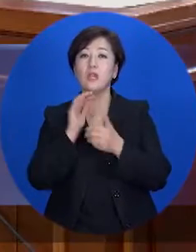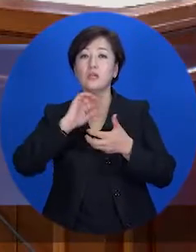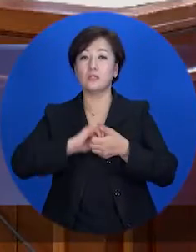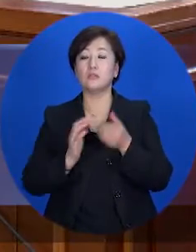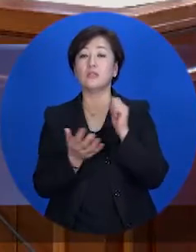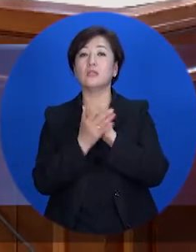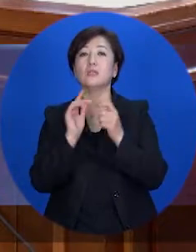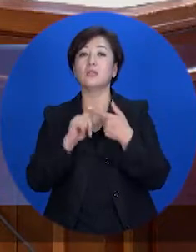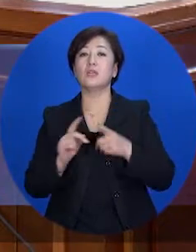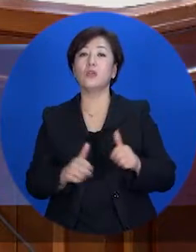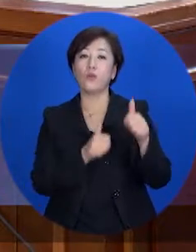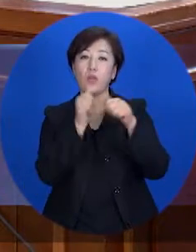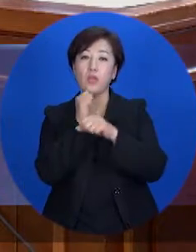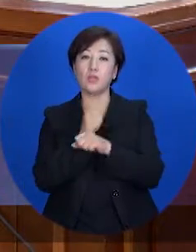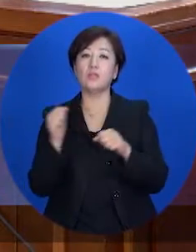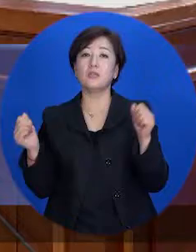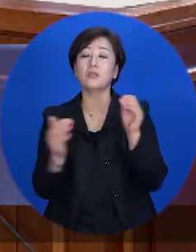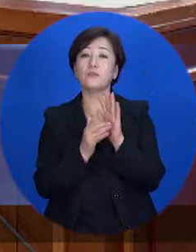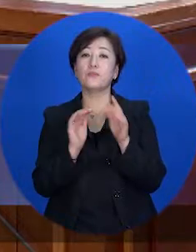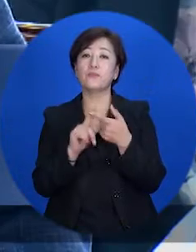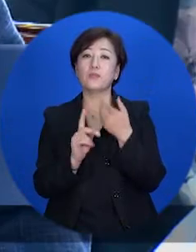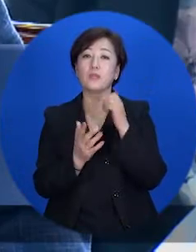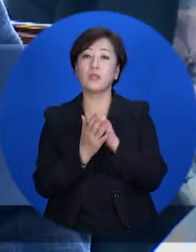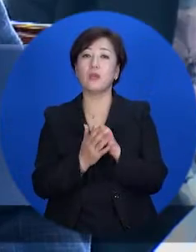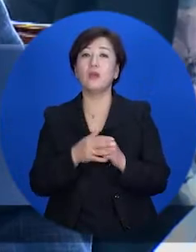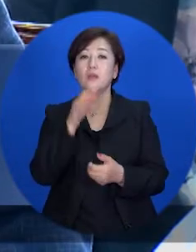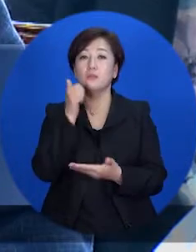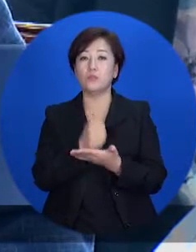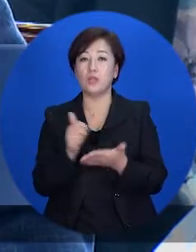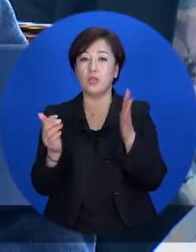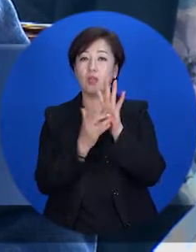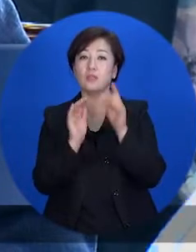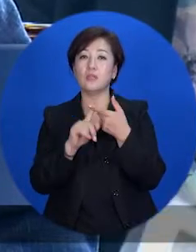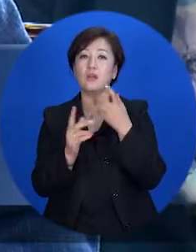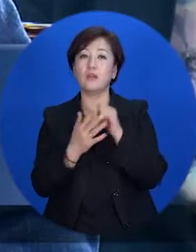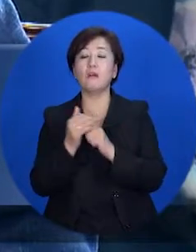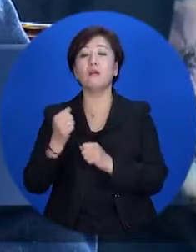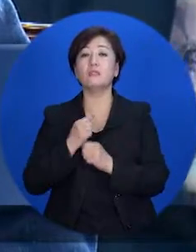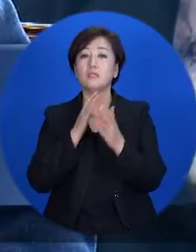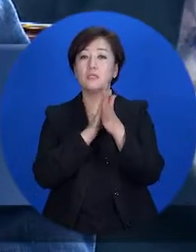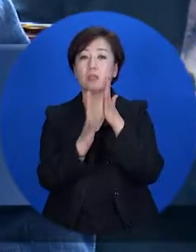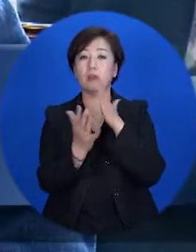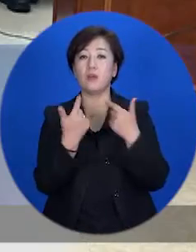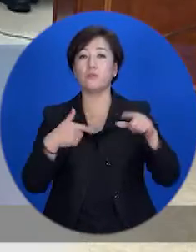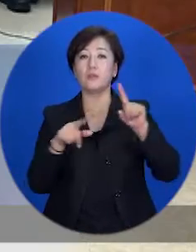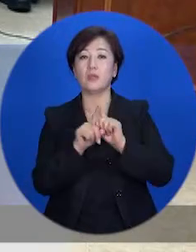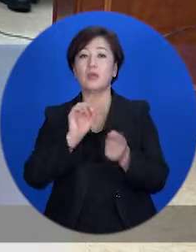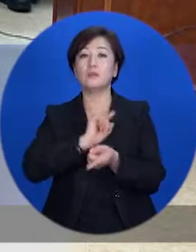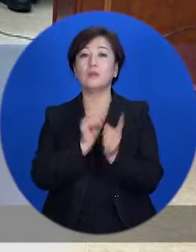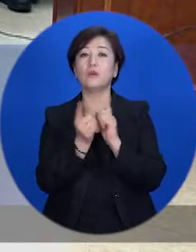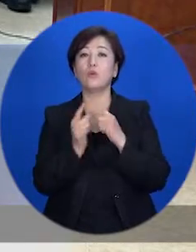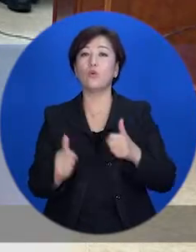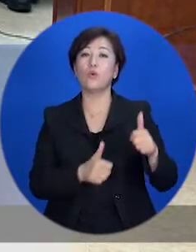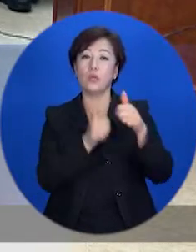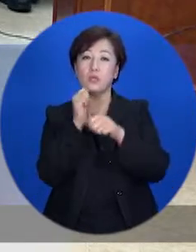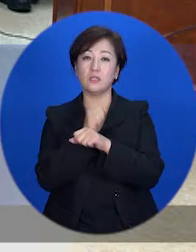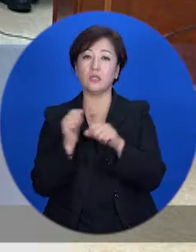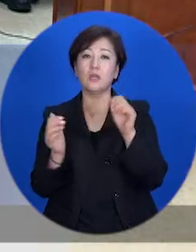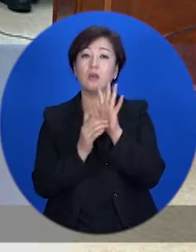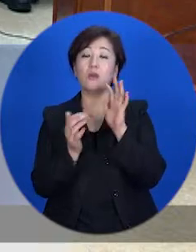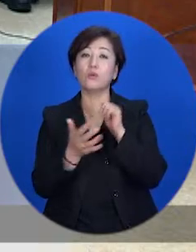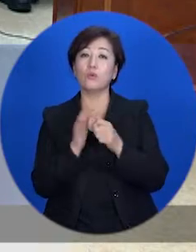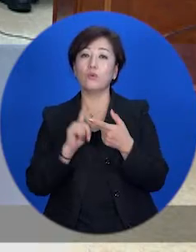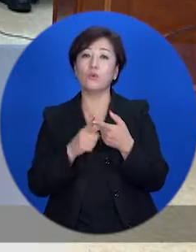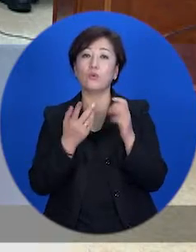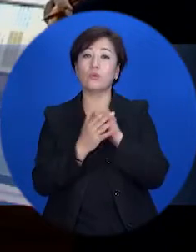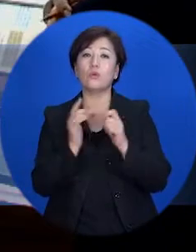회의를 열었습니다. 이날 회의에서는 범죄 예방과 법질서 확립을 위한 공동 과제를 논의했으며,